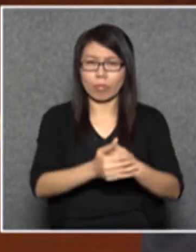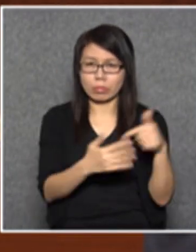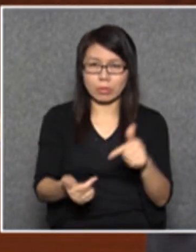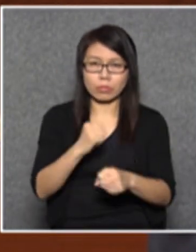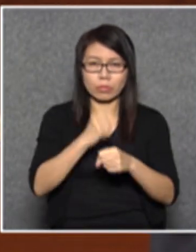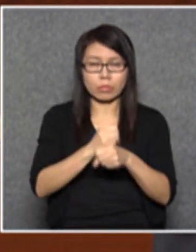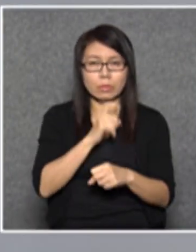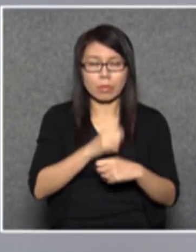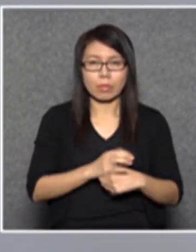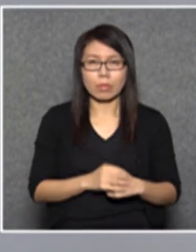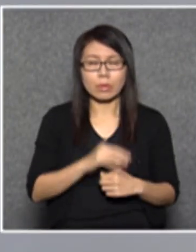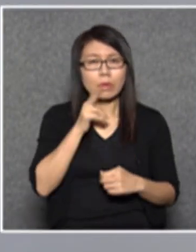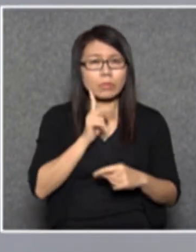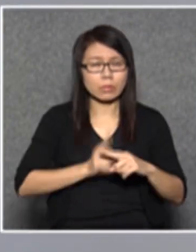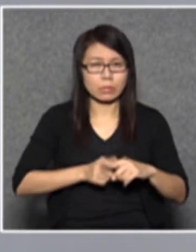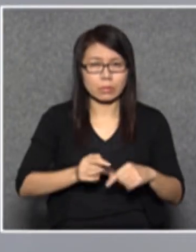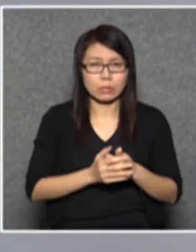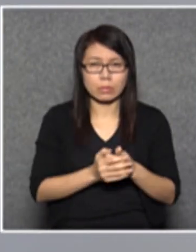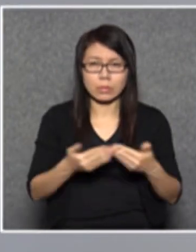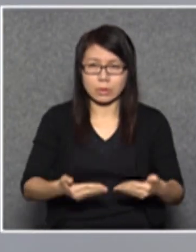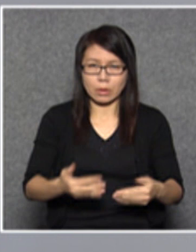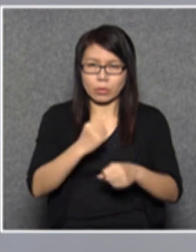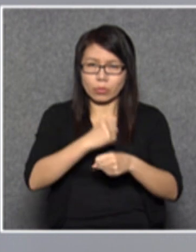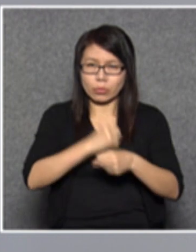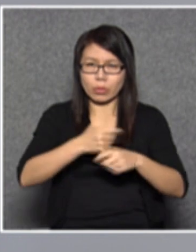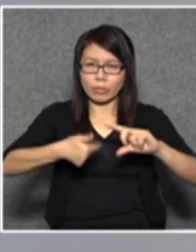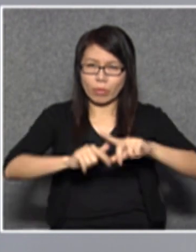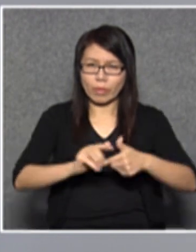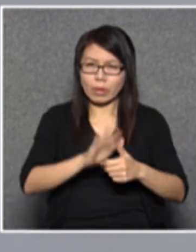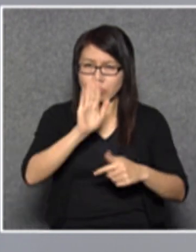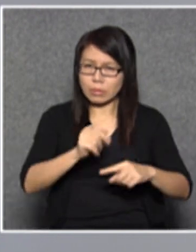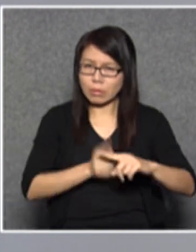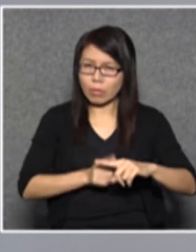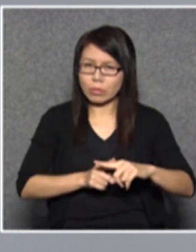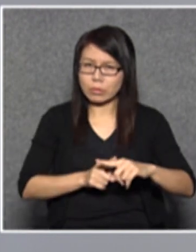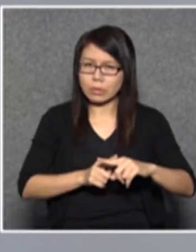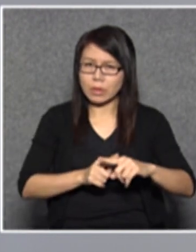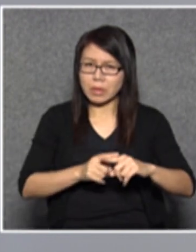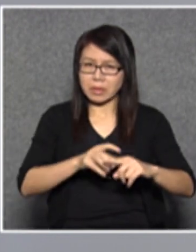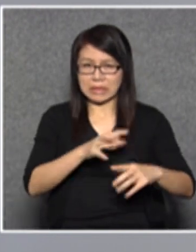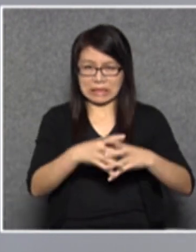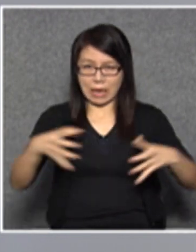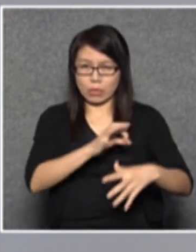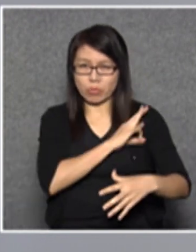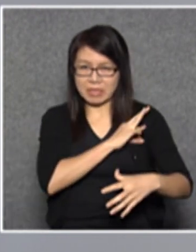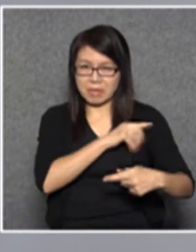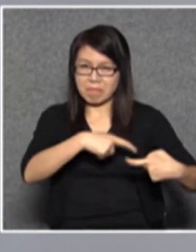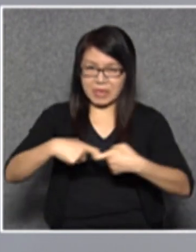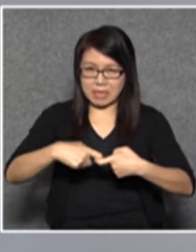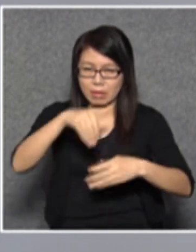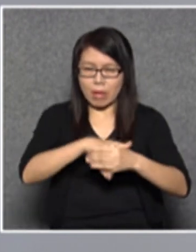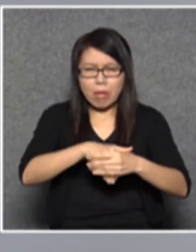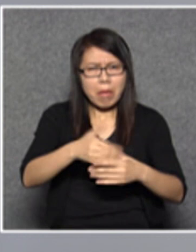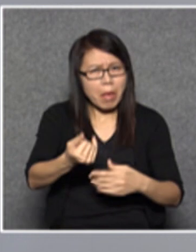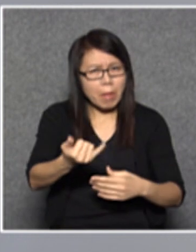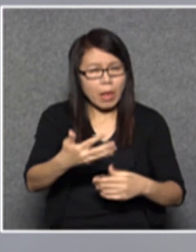作。如果咁樣嘅工作手段能夠應付到集團式嘅圍標嘅話，咁就唔使我今日問呢個問題